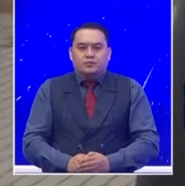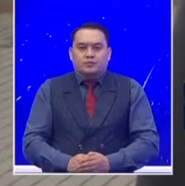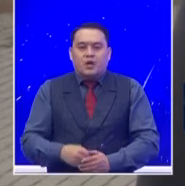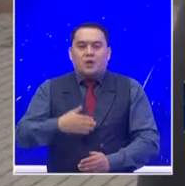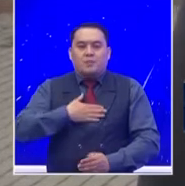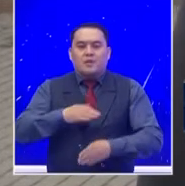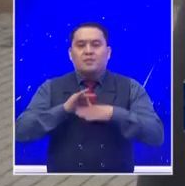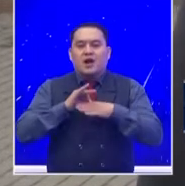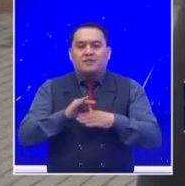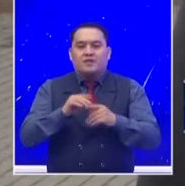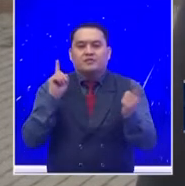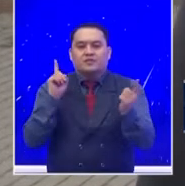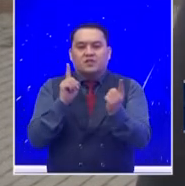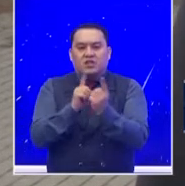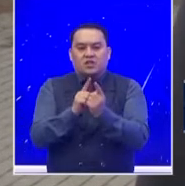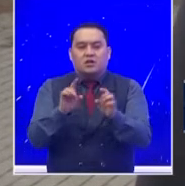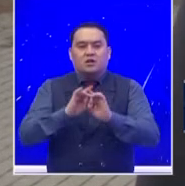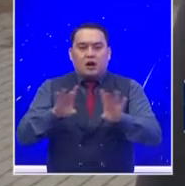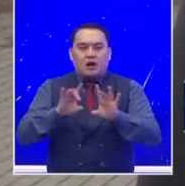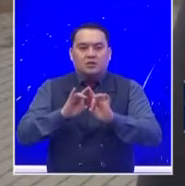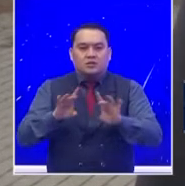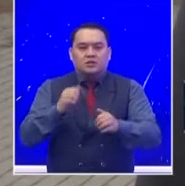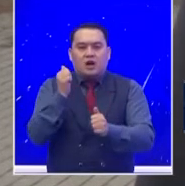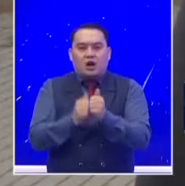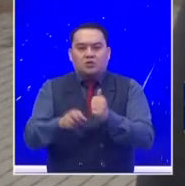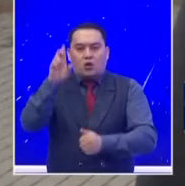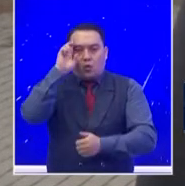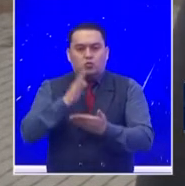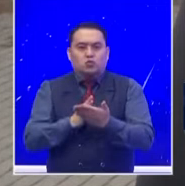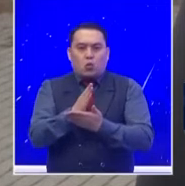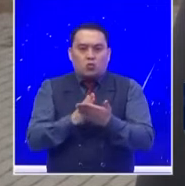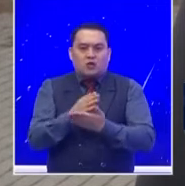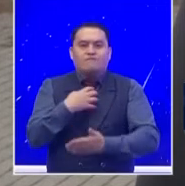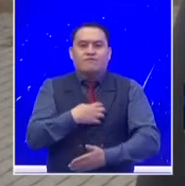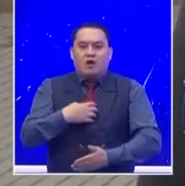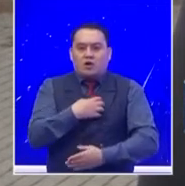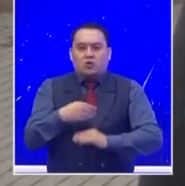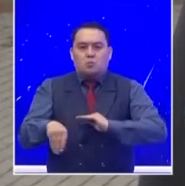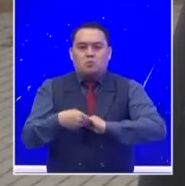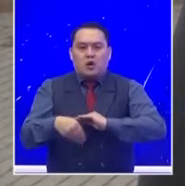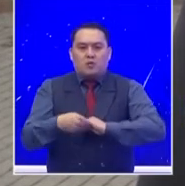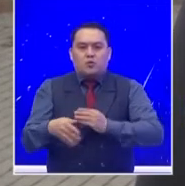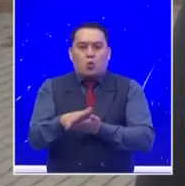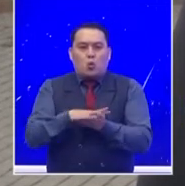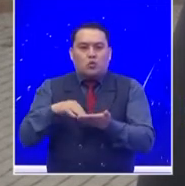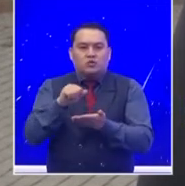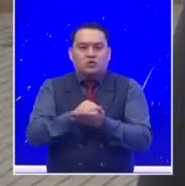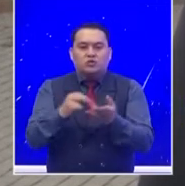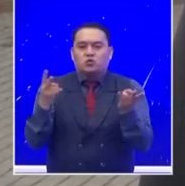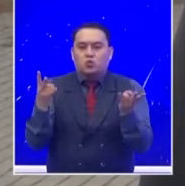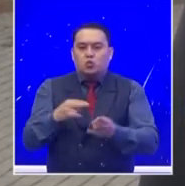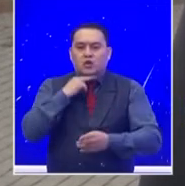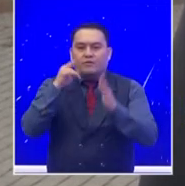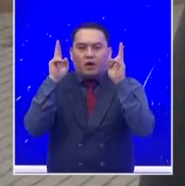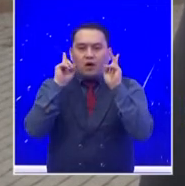Мы проводим такие выездные встречи, чтобы донести до каждого госслужащего и всего населения, как важна борьба с коррупцией. В образовательной среде этому нужно